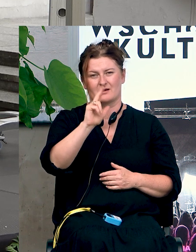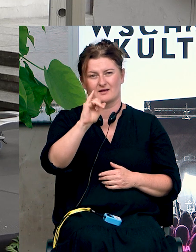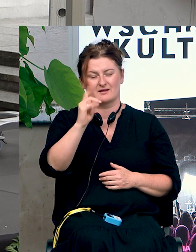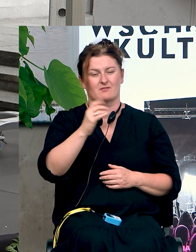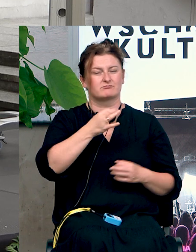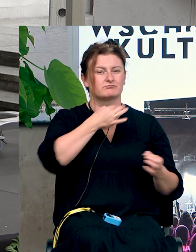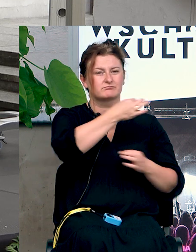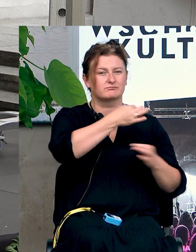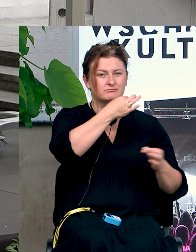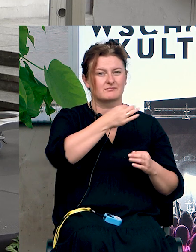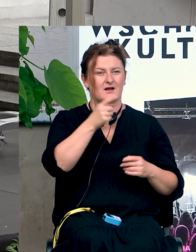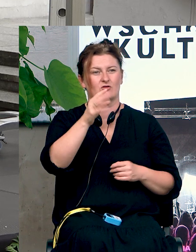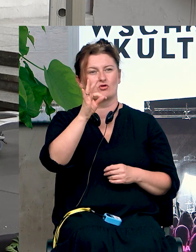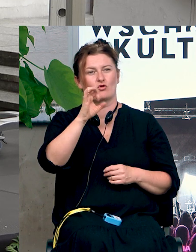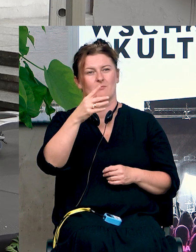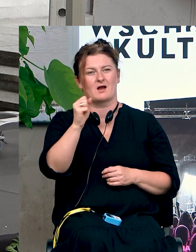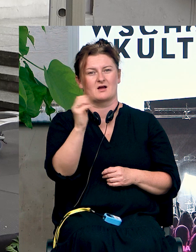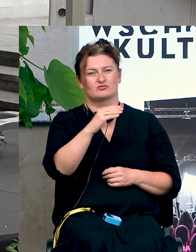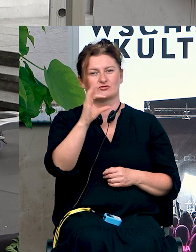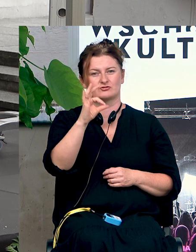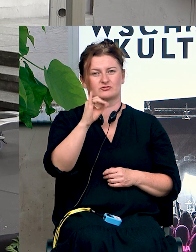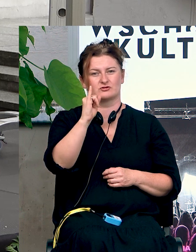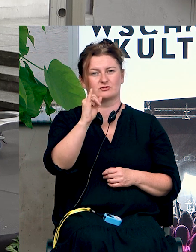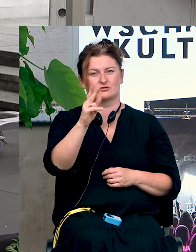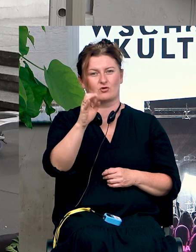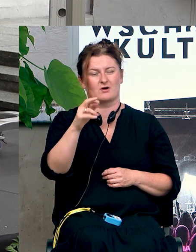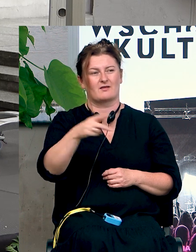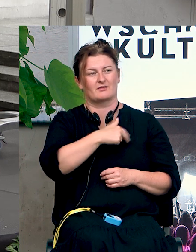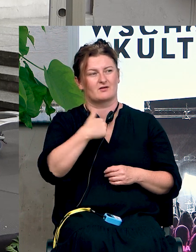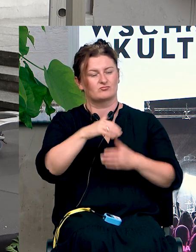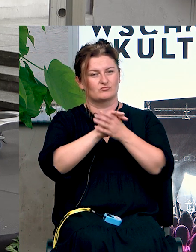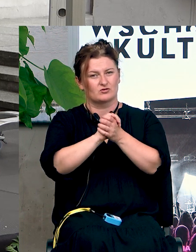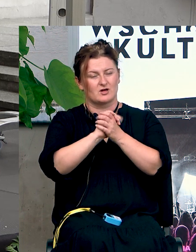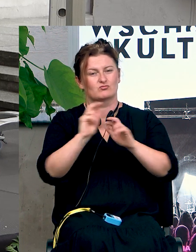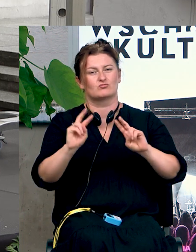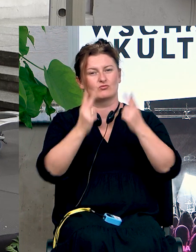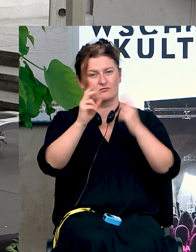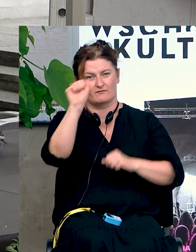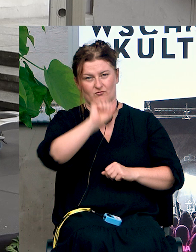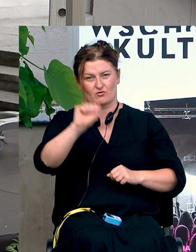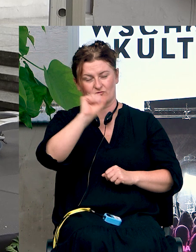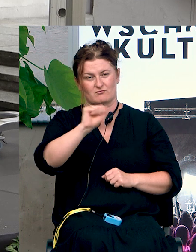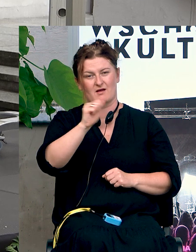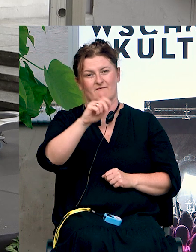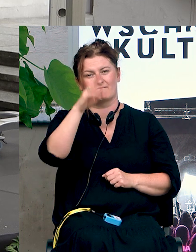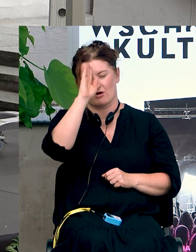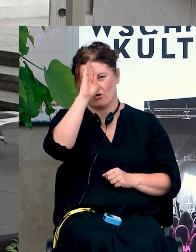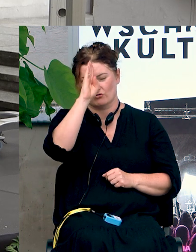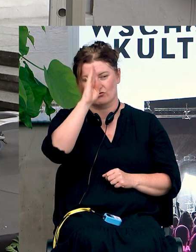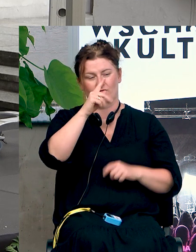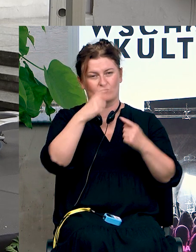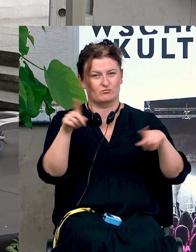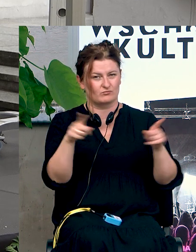przepytywał Tomasz Sikora, nasz przyjaciel z Wrocławia, filozof, muzyk,